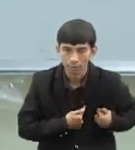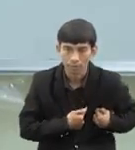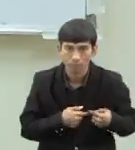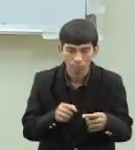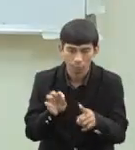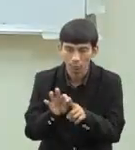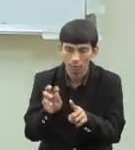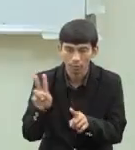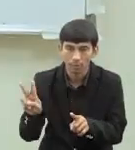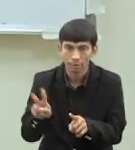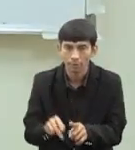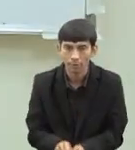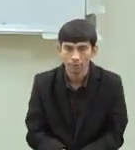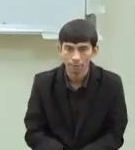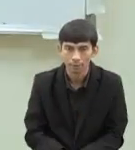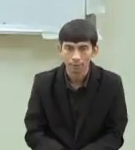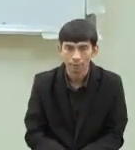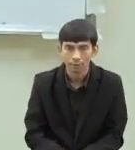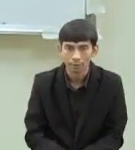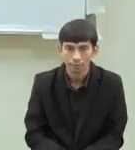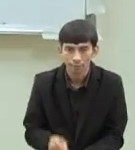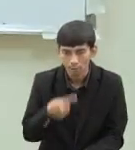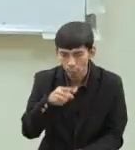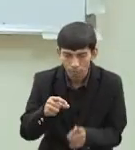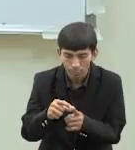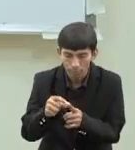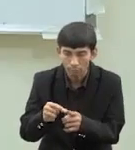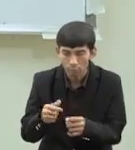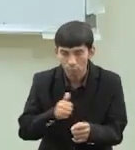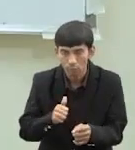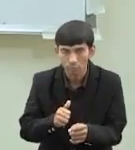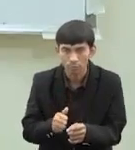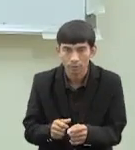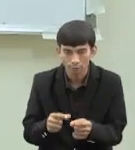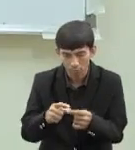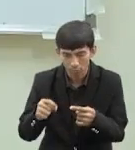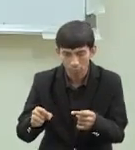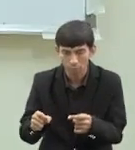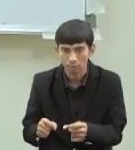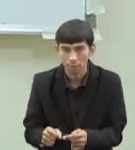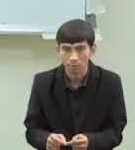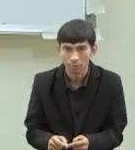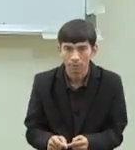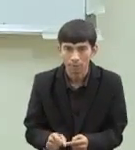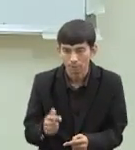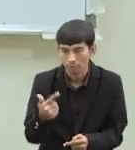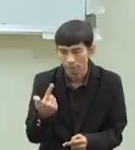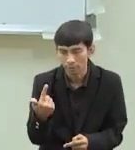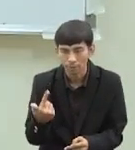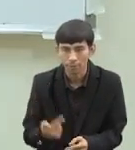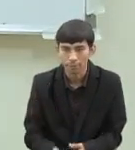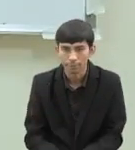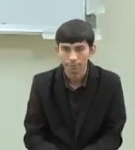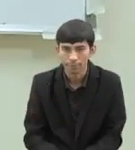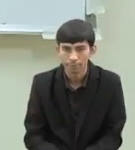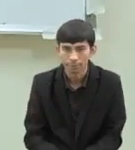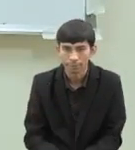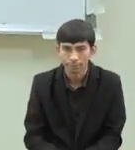đá nâng không vẹn tì bì nâng con á. Không ăn này dưới bịa chương này không ai. Chà bịa sẵn đáy chuôn cho mình nâng bịa thà